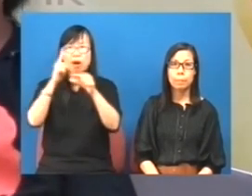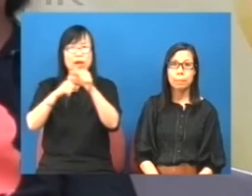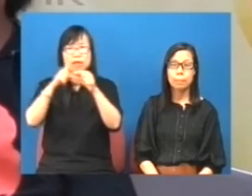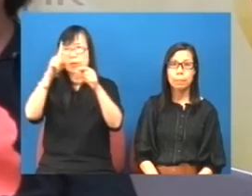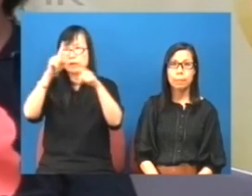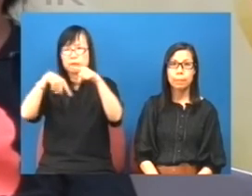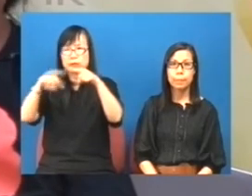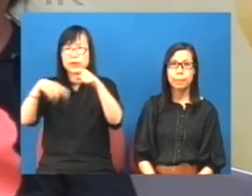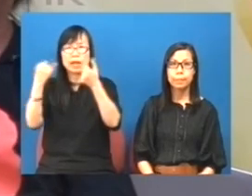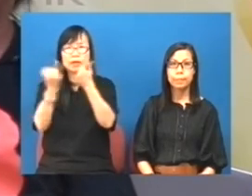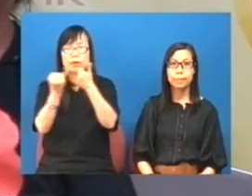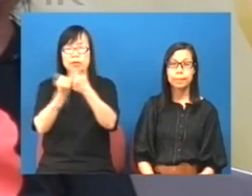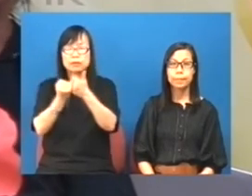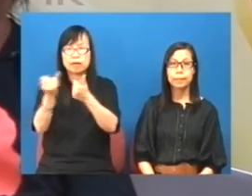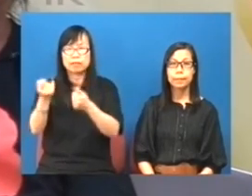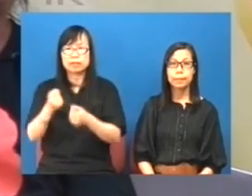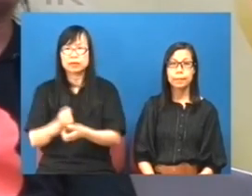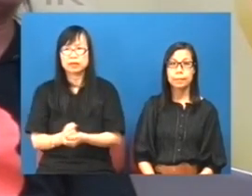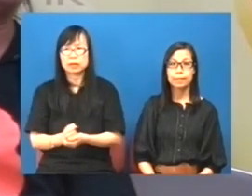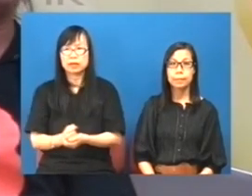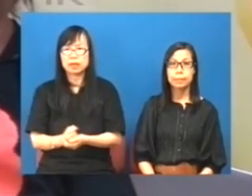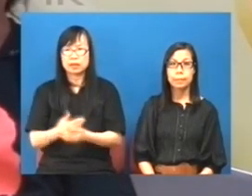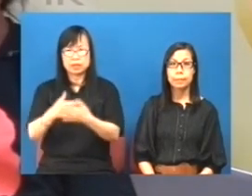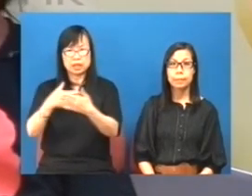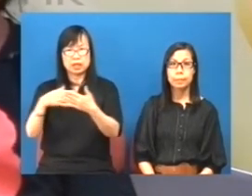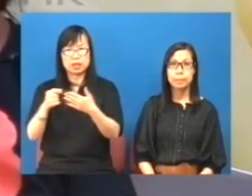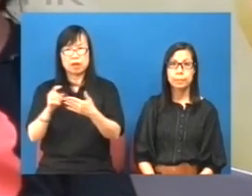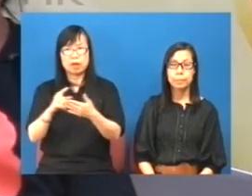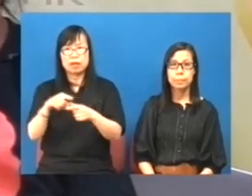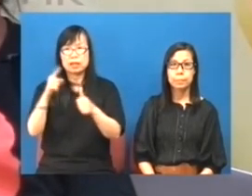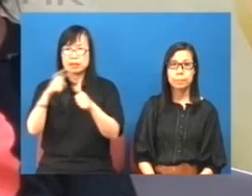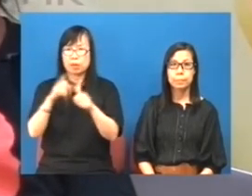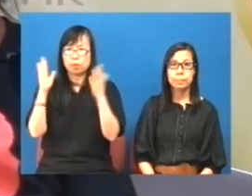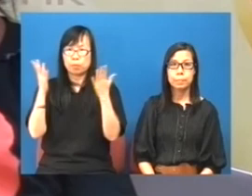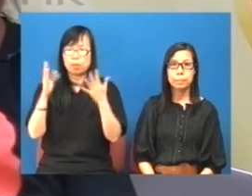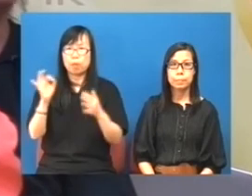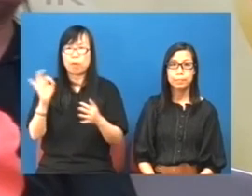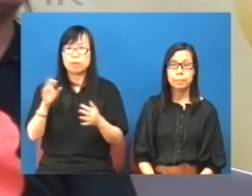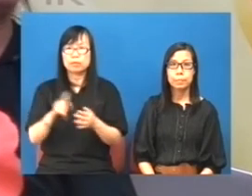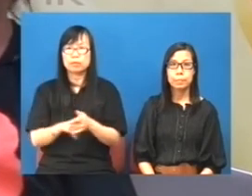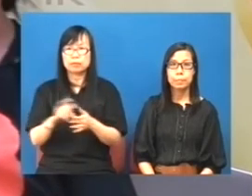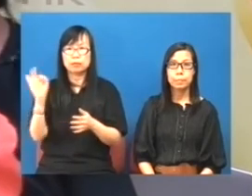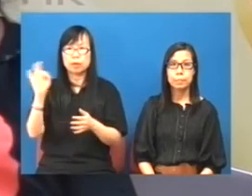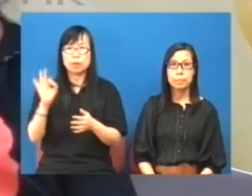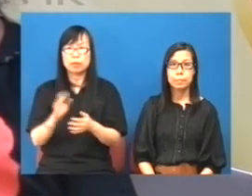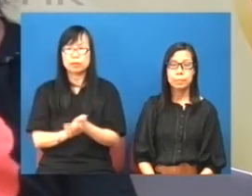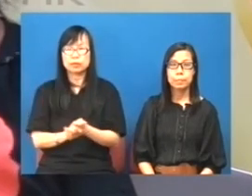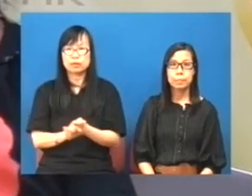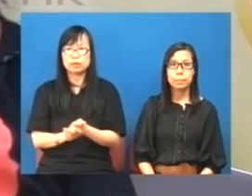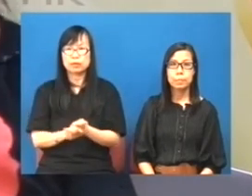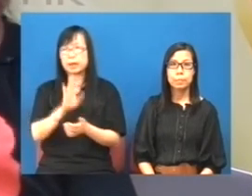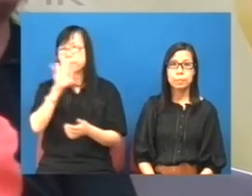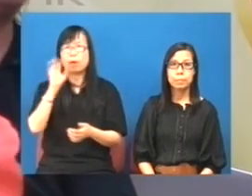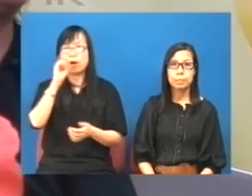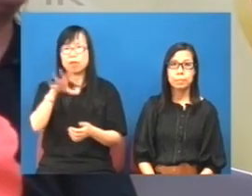亞學生他前頭有句守兇兇 無一物他就不說為什麼呢